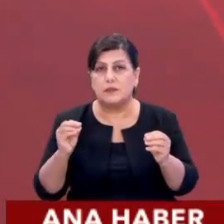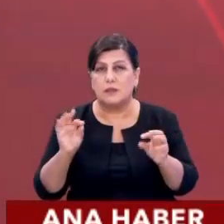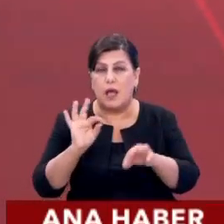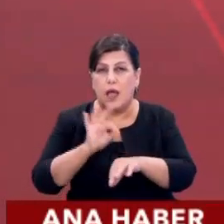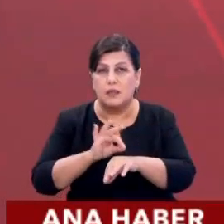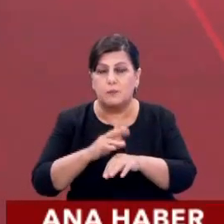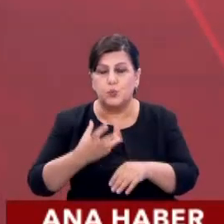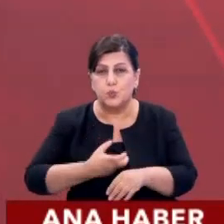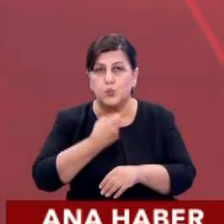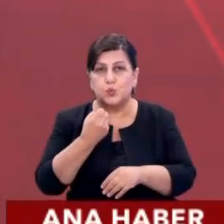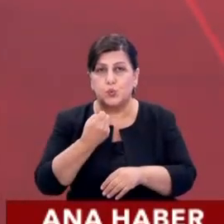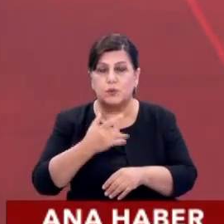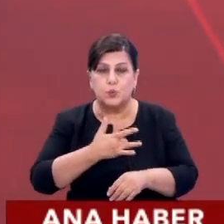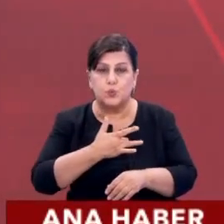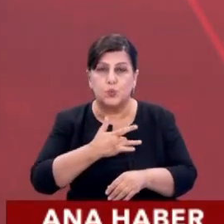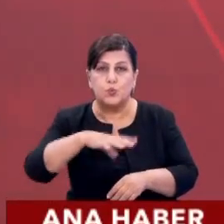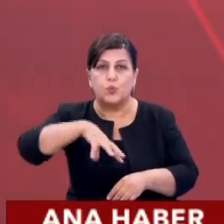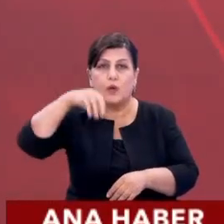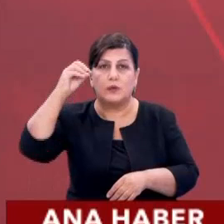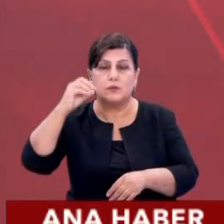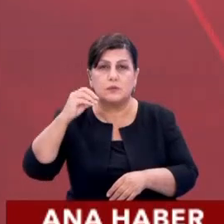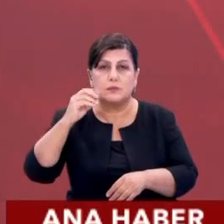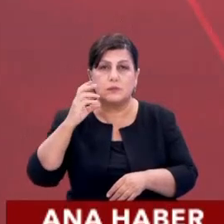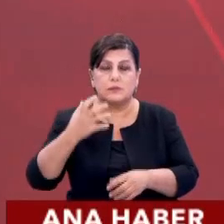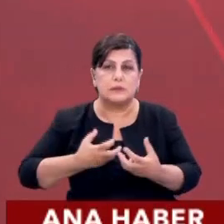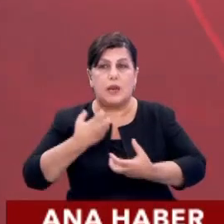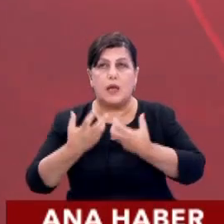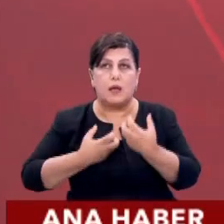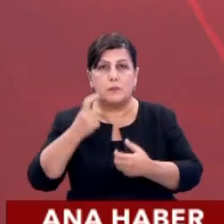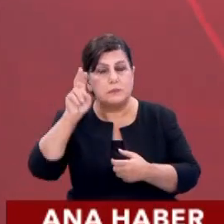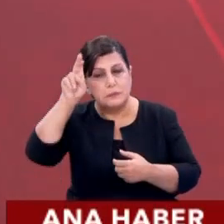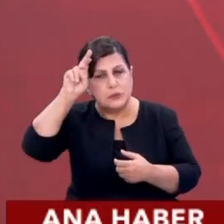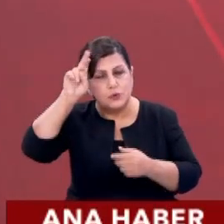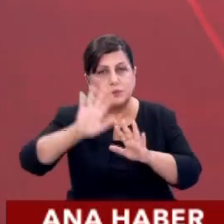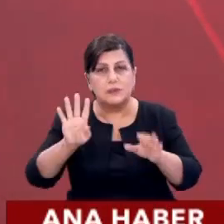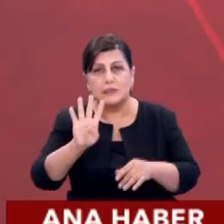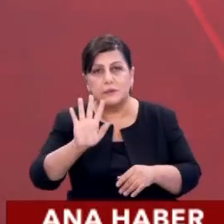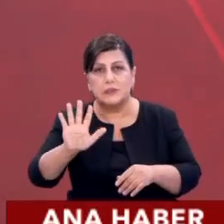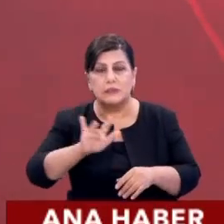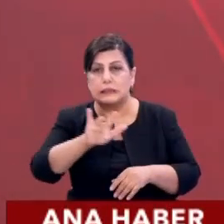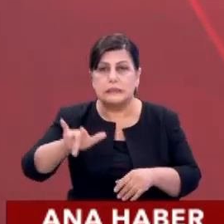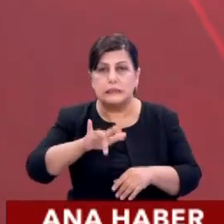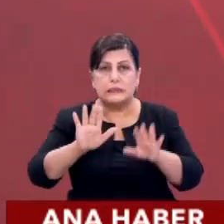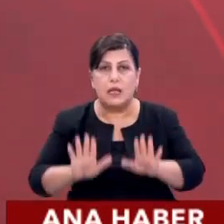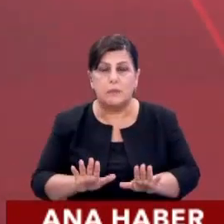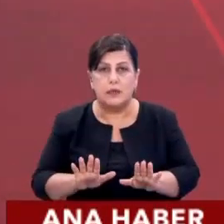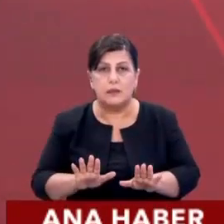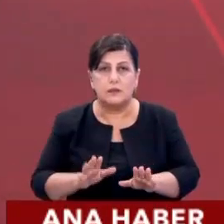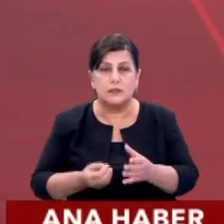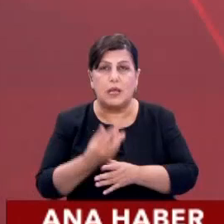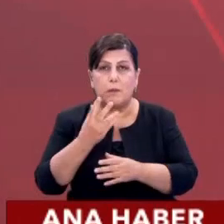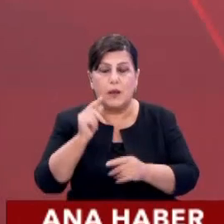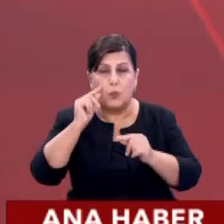üzüntü kadar Ruhunda travmaya yol açar kırklı kırk beşli yaşlarda işsiz kalmak sabah